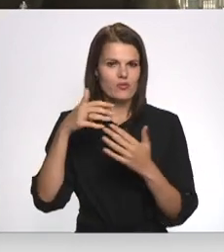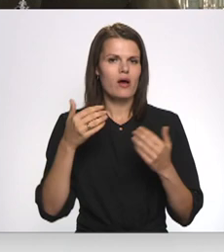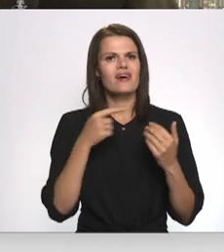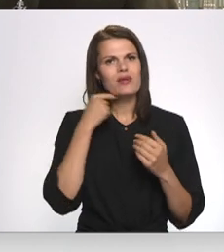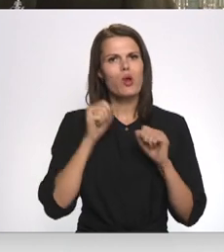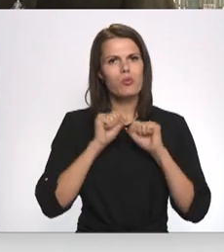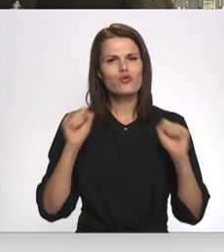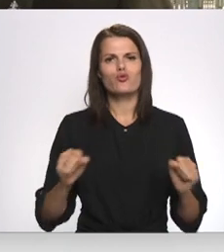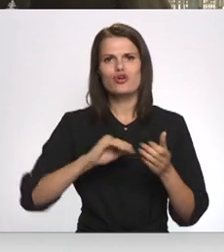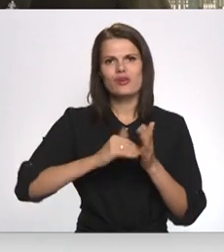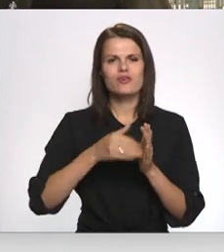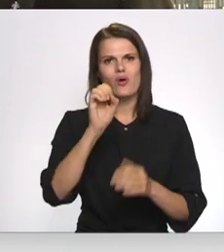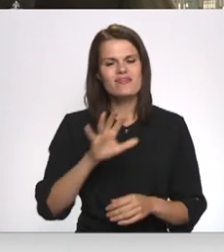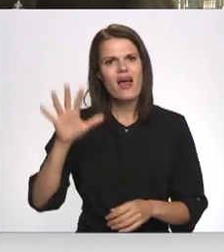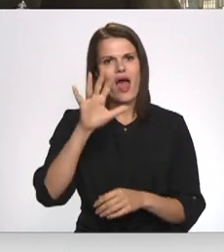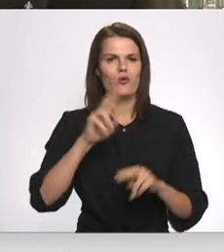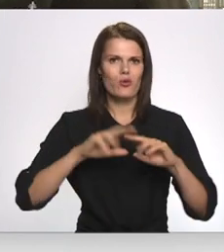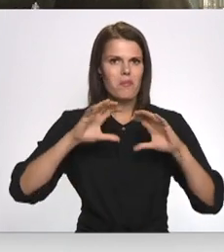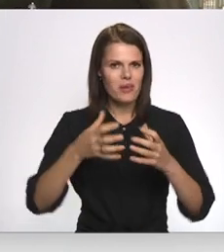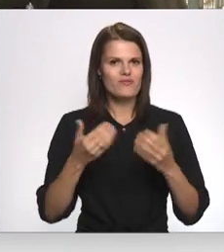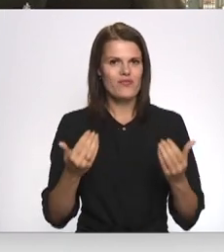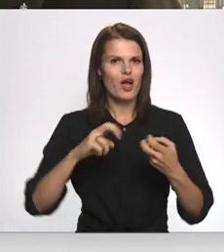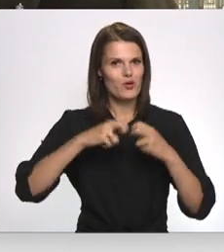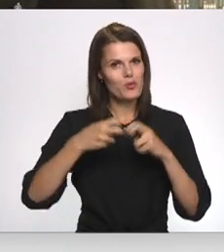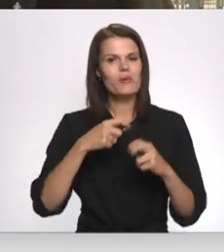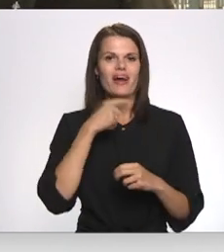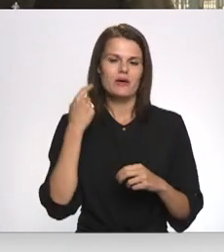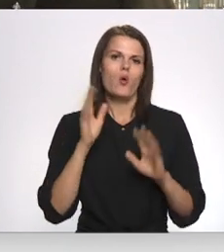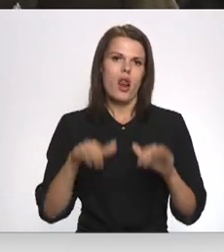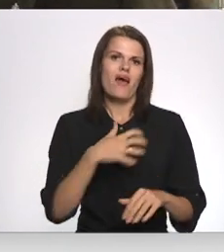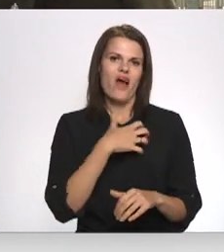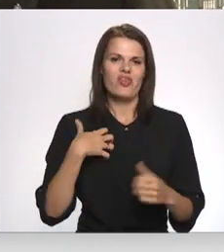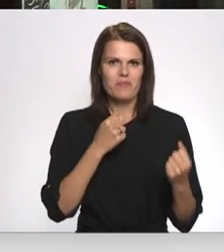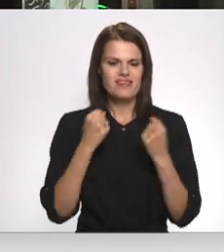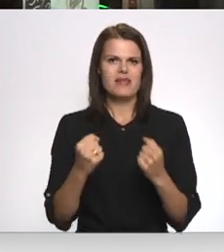pasaulē. Nav tā stabilākā, tāpēc es cerētu, ka būtu stabila valdība, kas var ilgi strādāt.